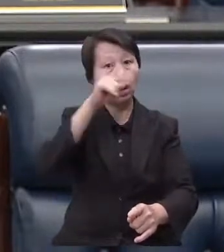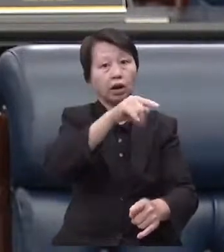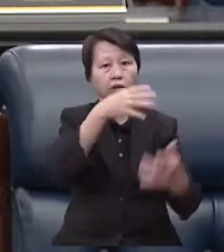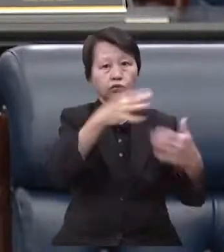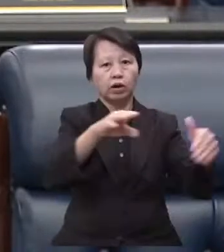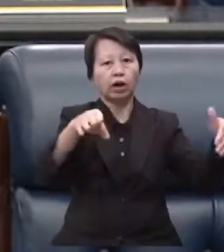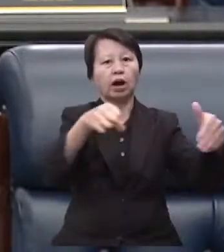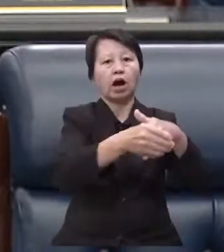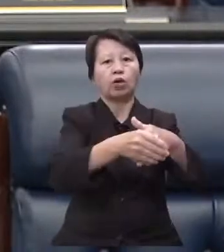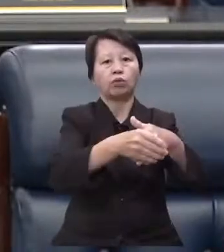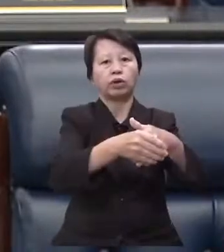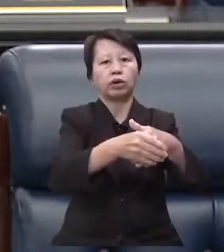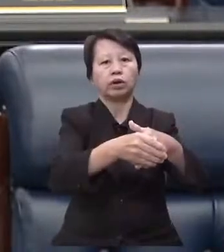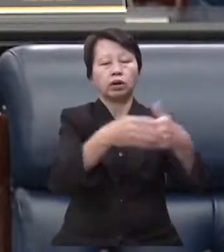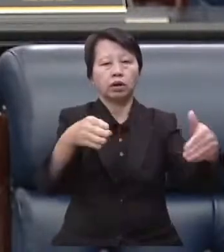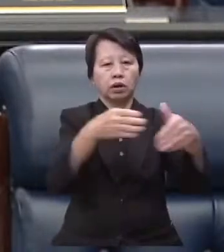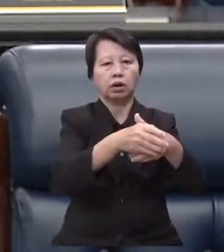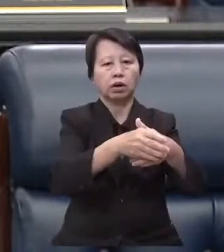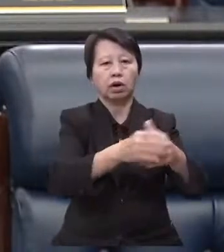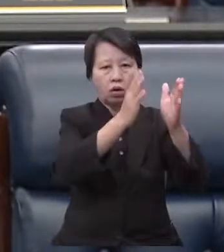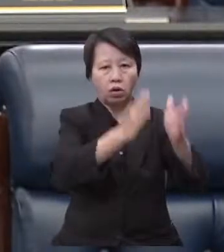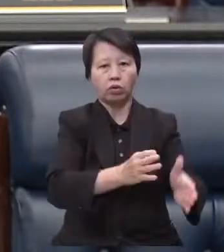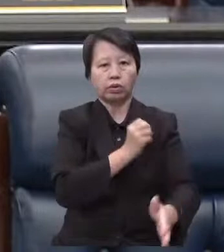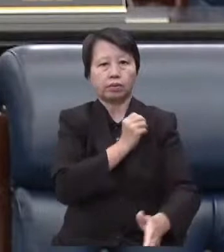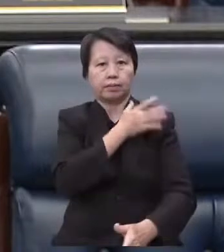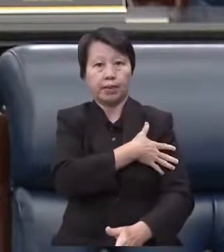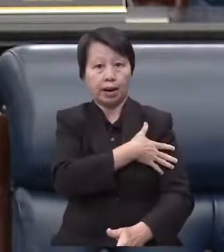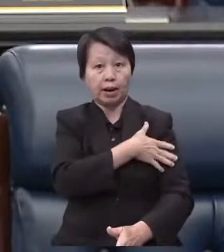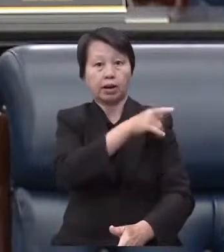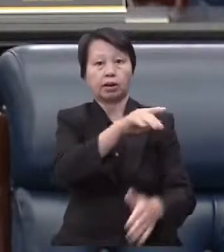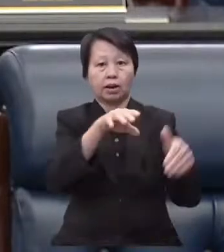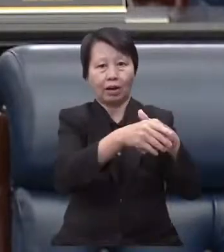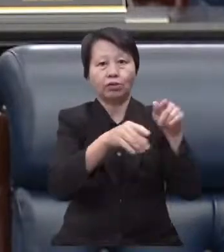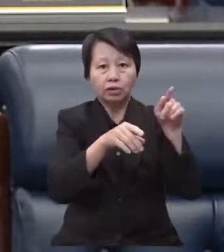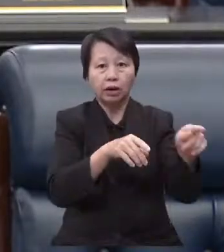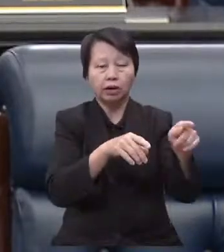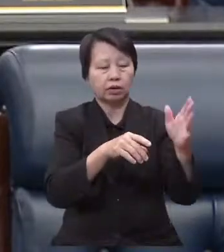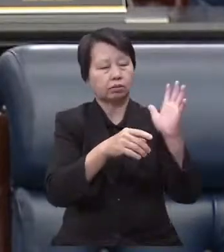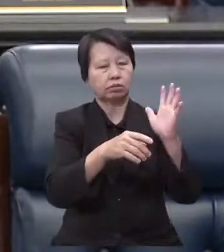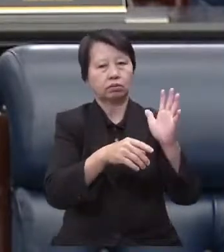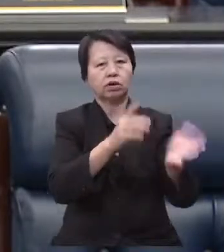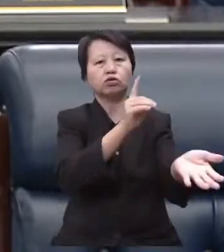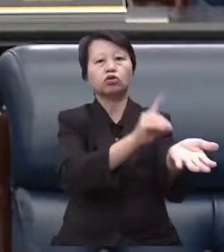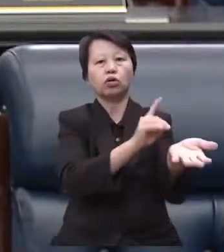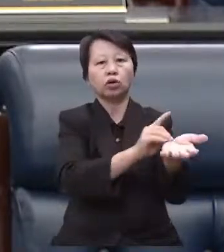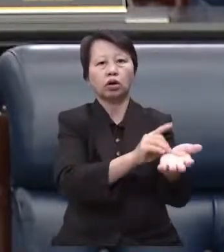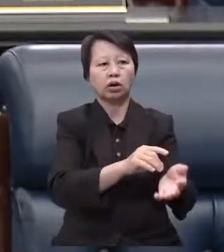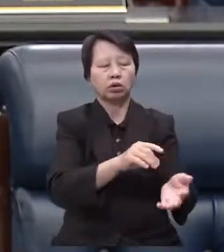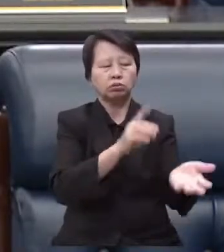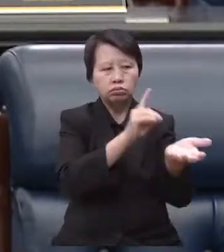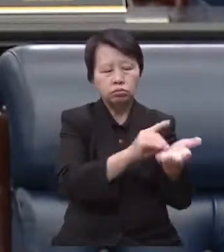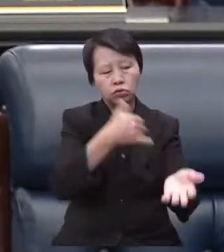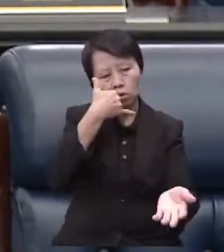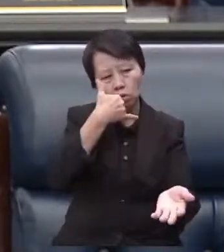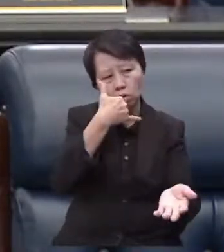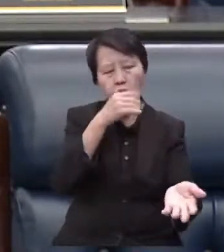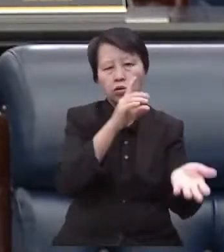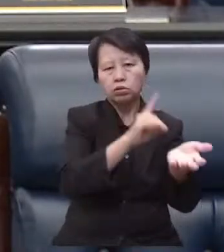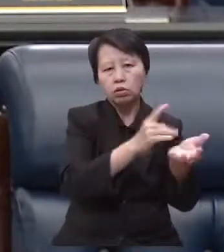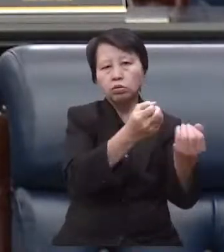telah berkahwin dengan warga Palestin, dan keadaan mereka